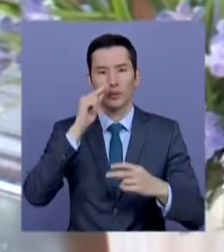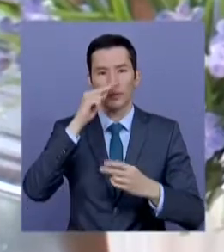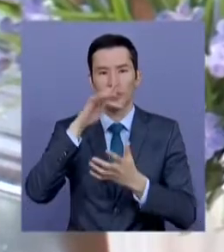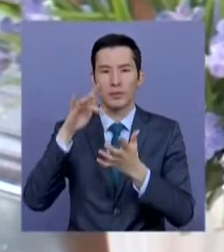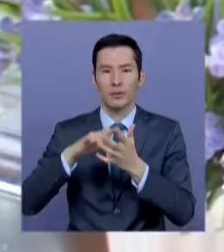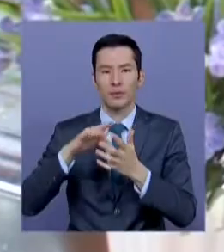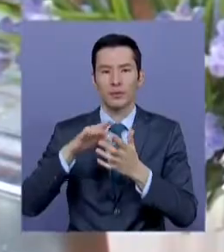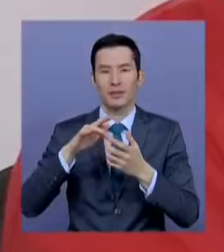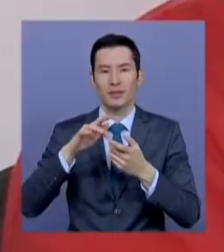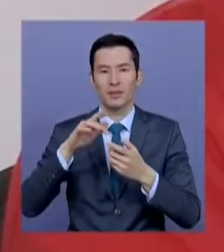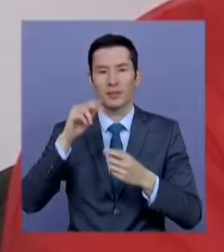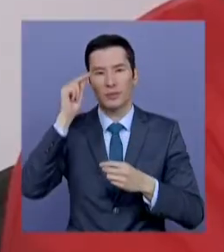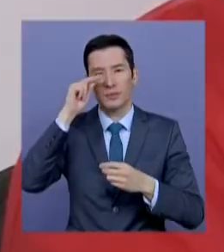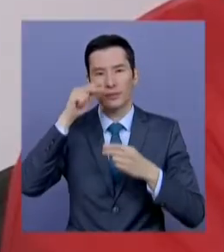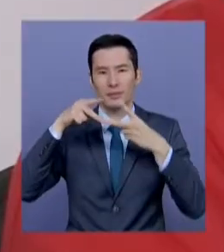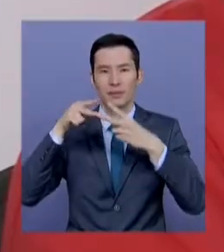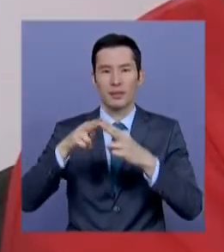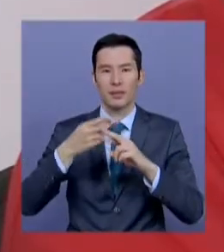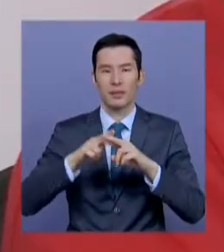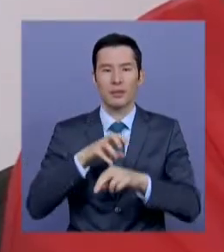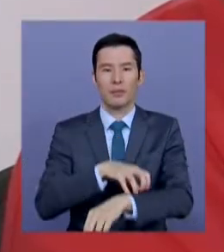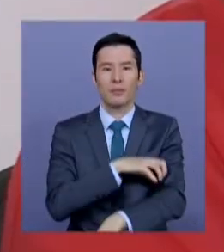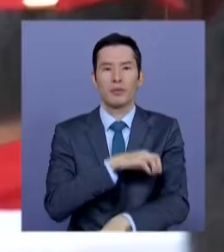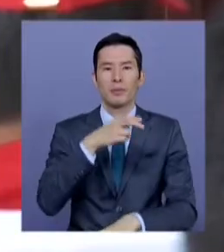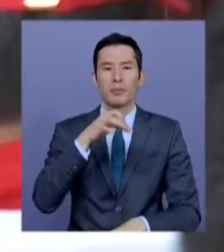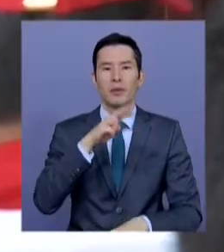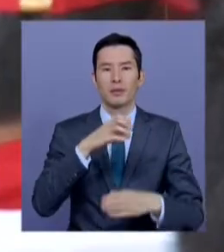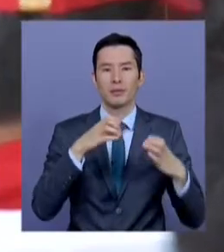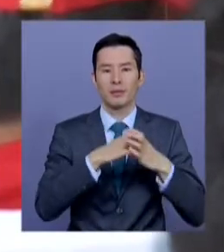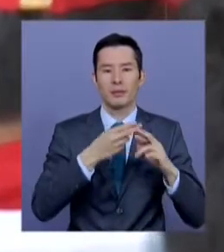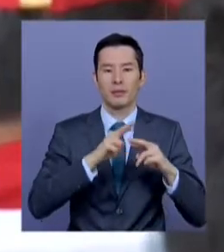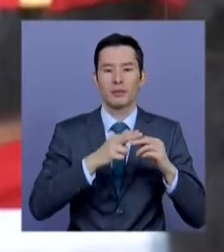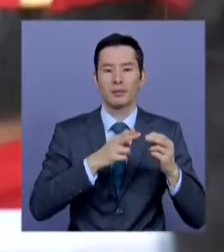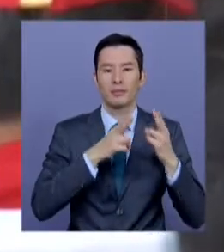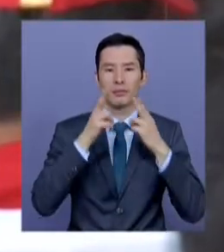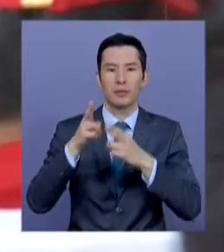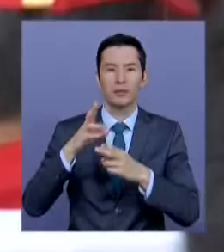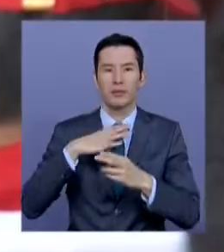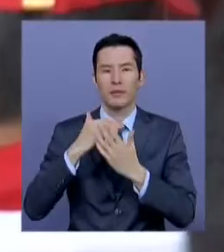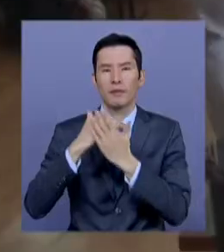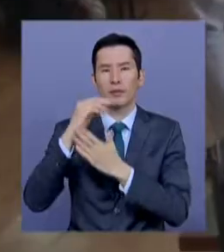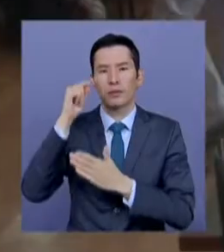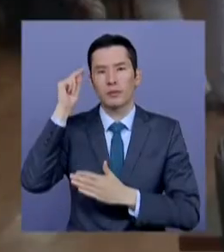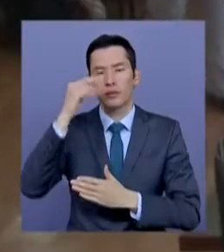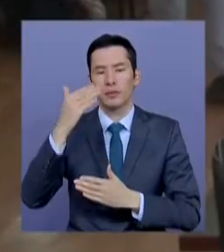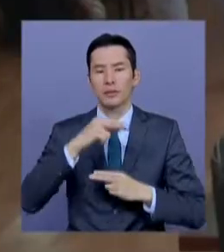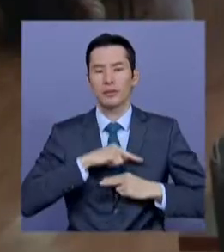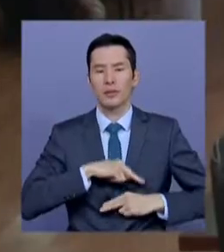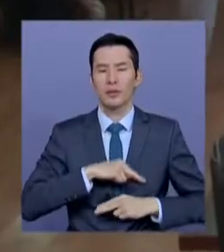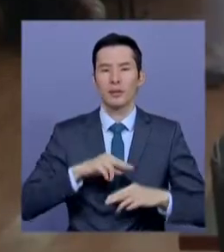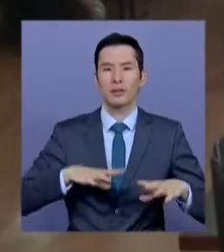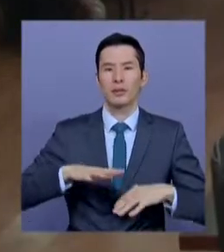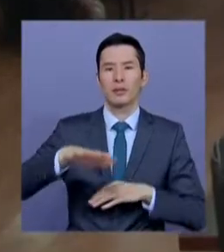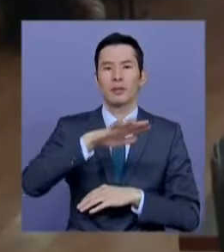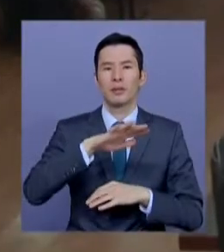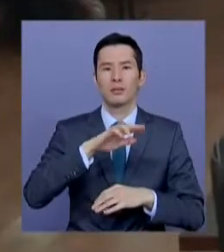кездескен коммунистік халық партия өкілдері осындай пікірде. Қалалық штаб жетекшісі әсіресе жоғары оқу орындары түлектердің еңбек нарығындағы